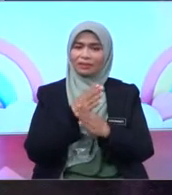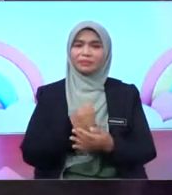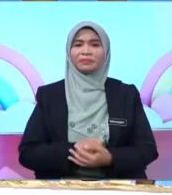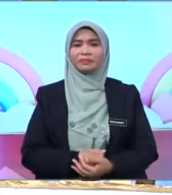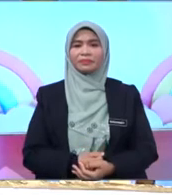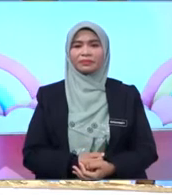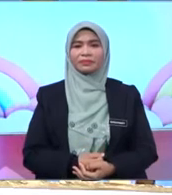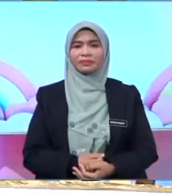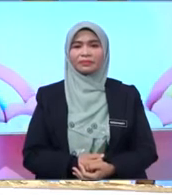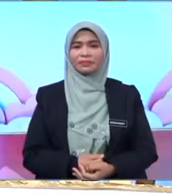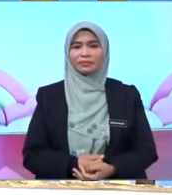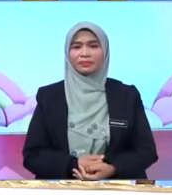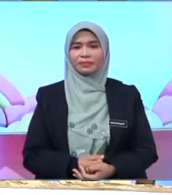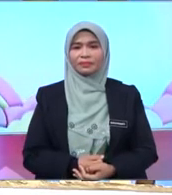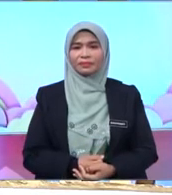ih